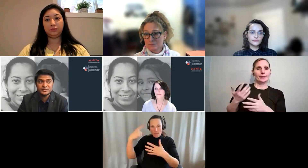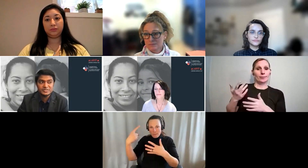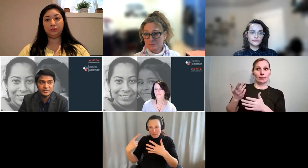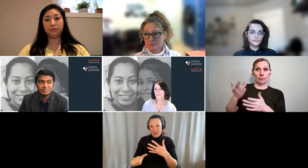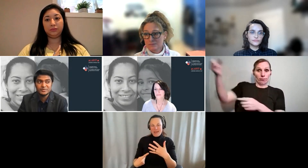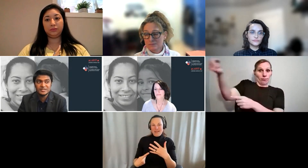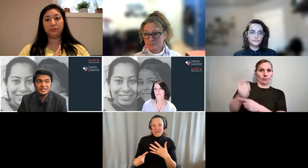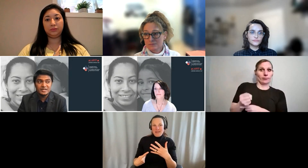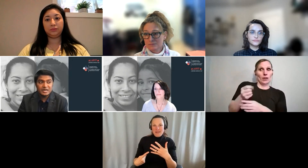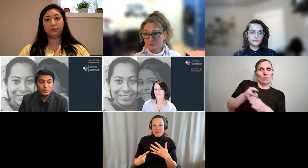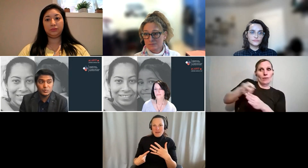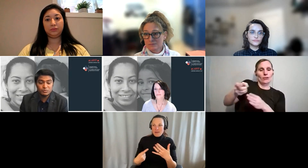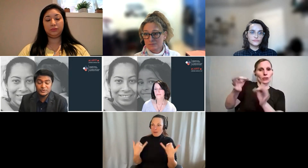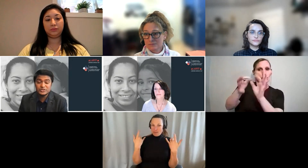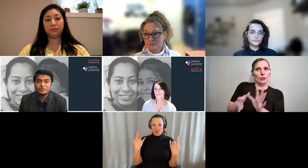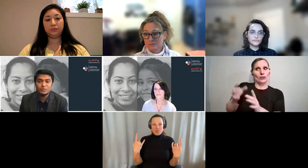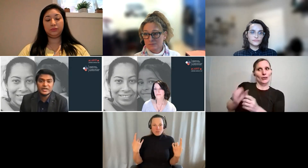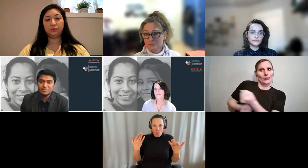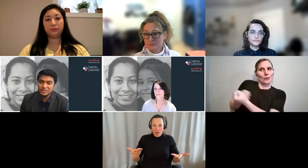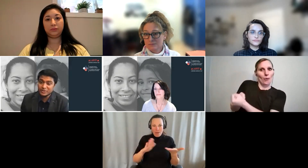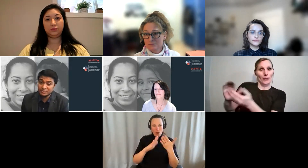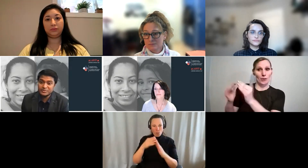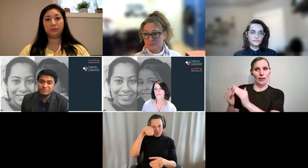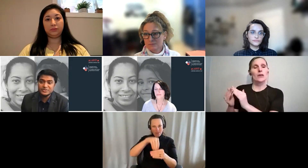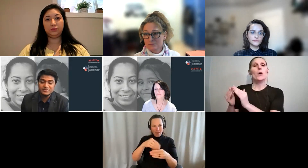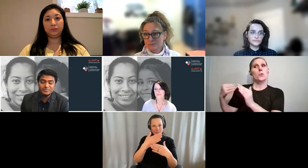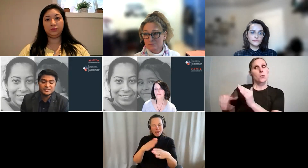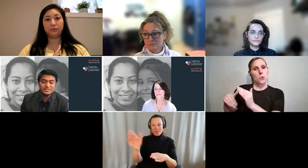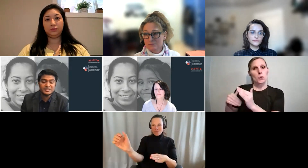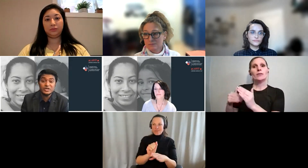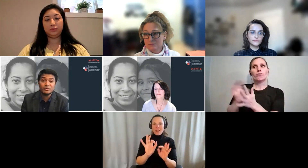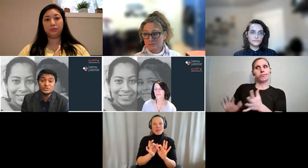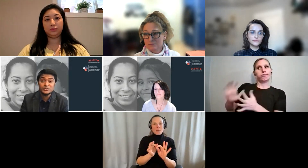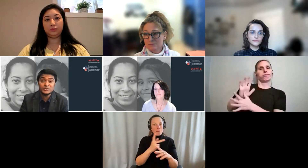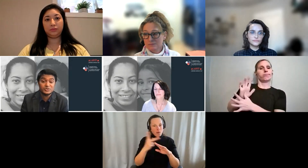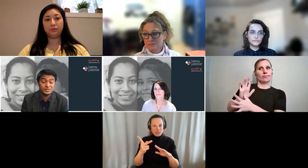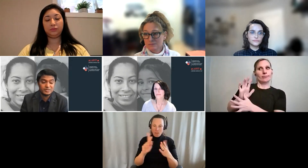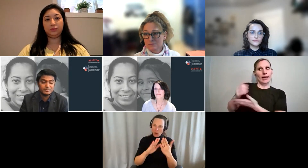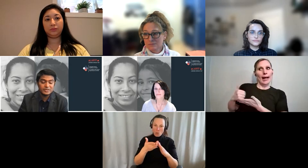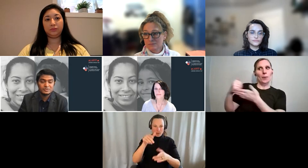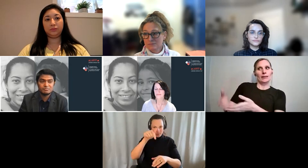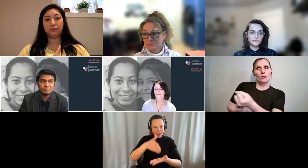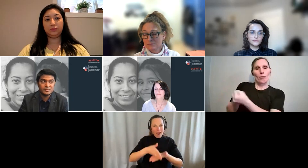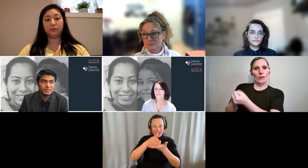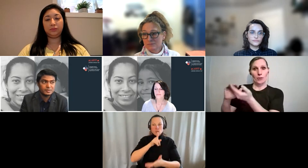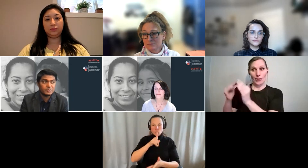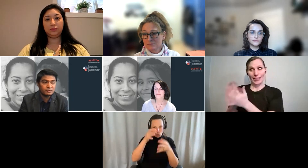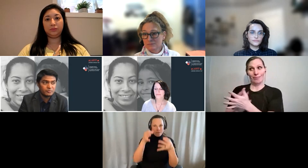des interprètes professionnels dans notre communauté, premièrement, on aide notre communauté, mais aussi,